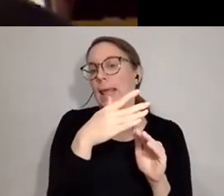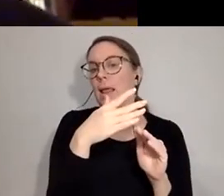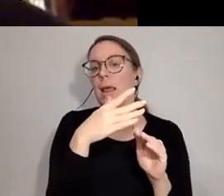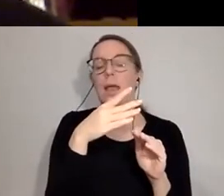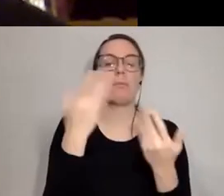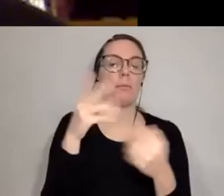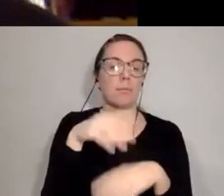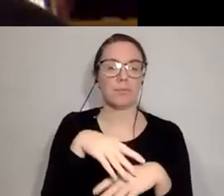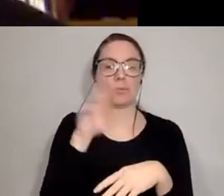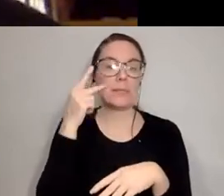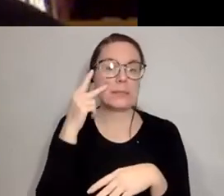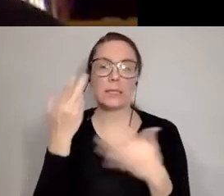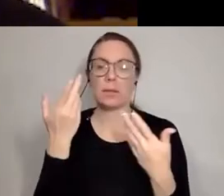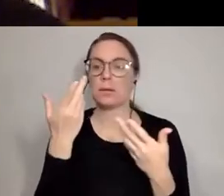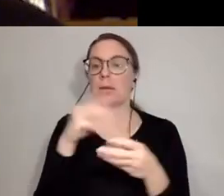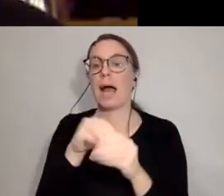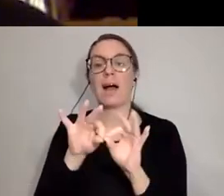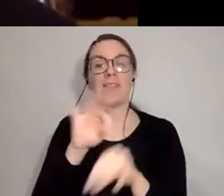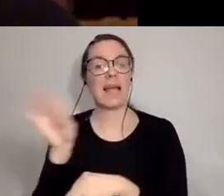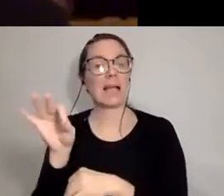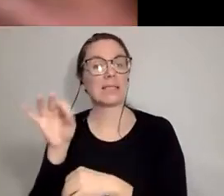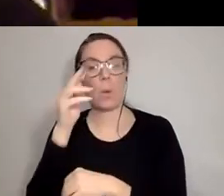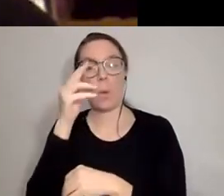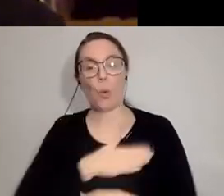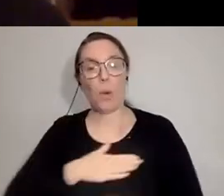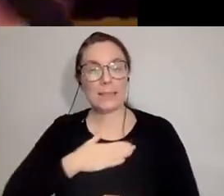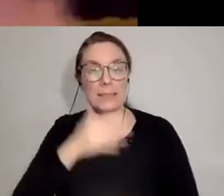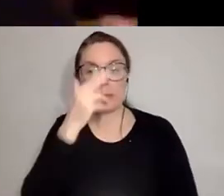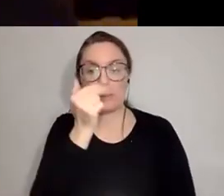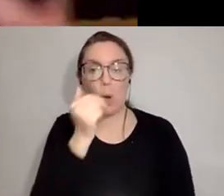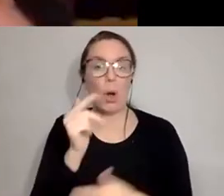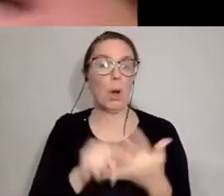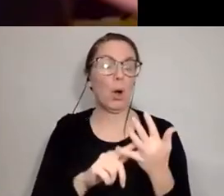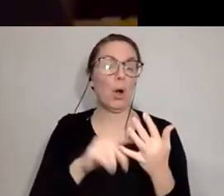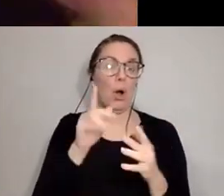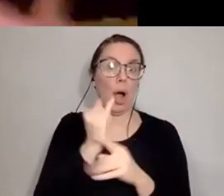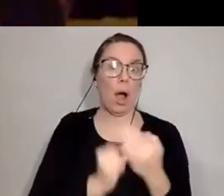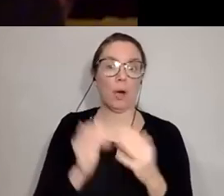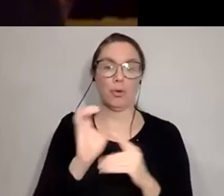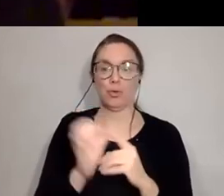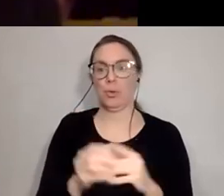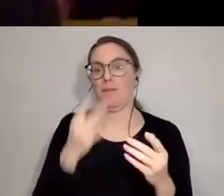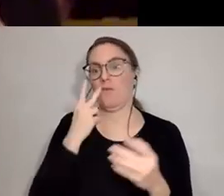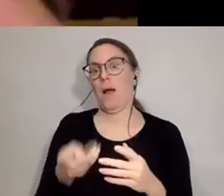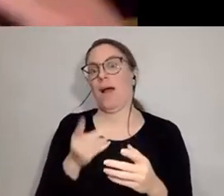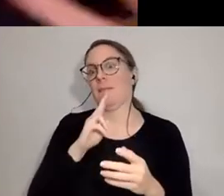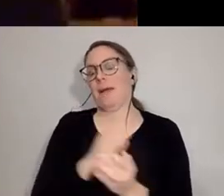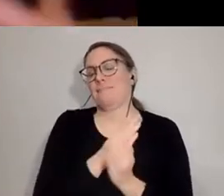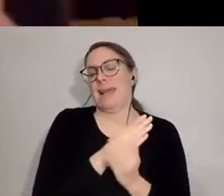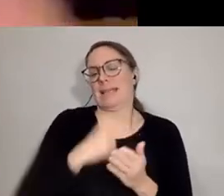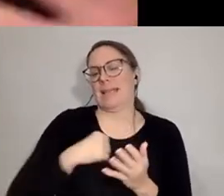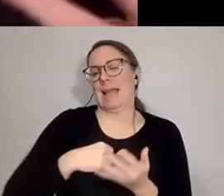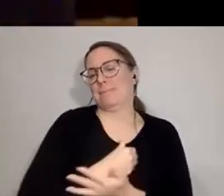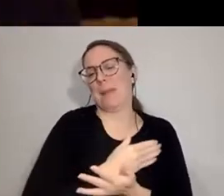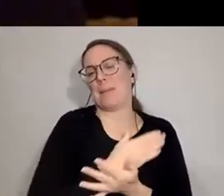dans des fédérations sportives ou de loisirs, etc., dans des lieux d'art et de culture. Vous voyez vraiment le, comment dire, on tente de couvrir